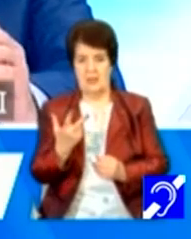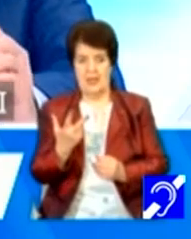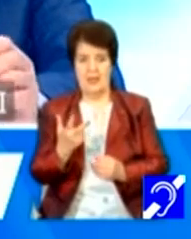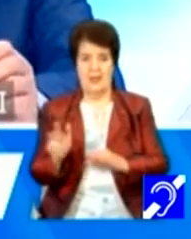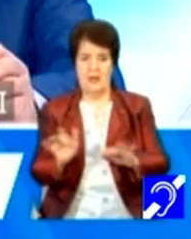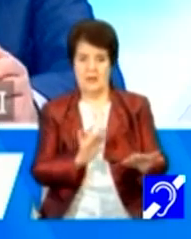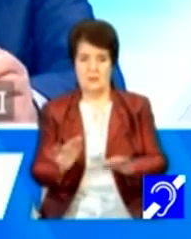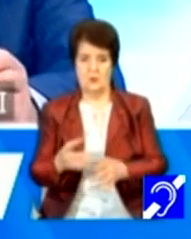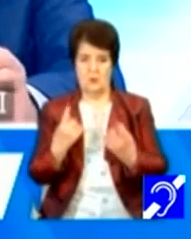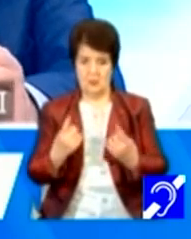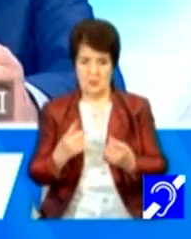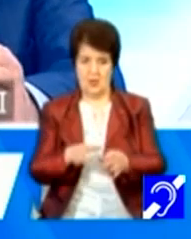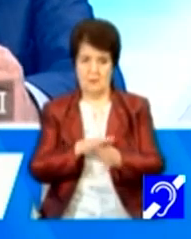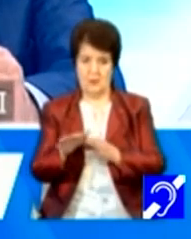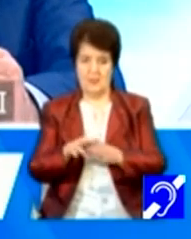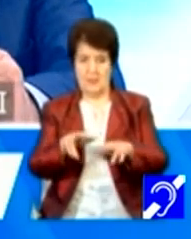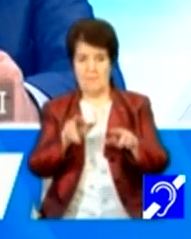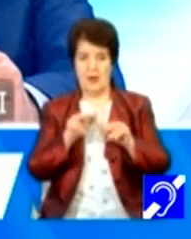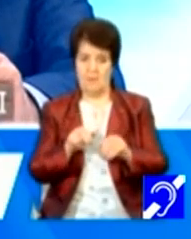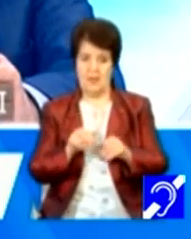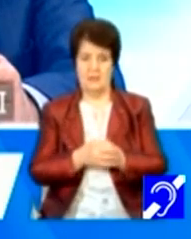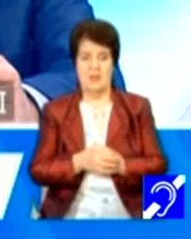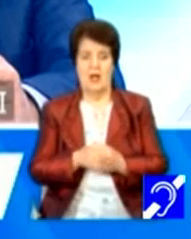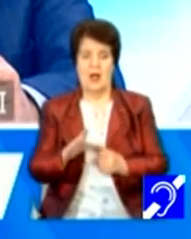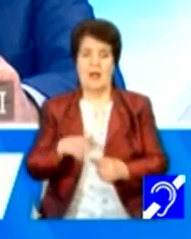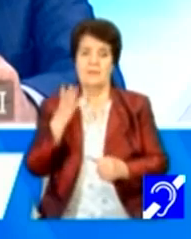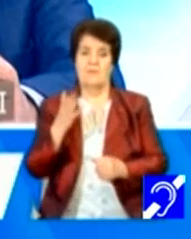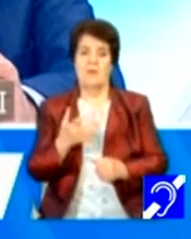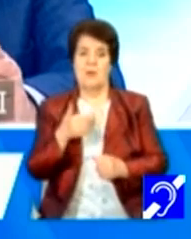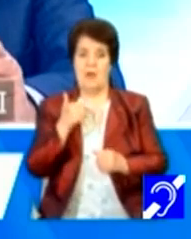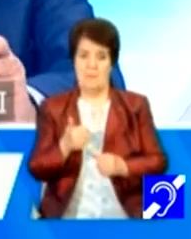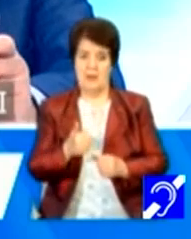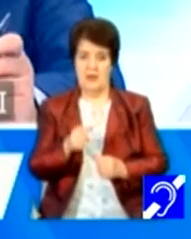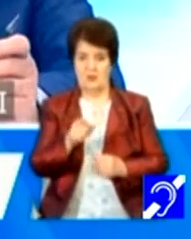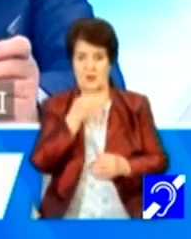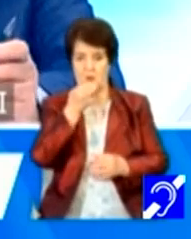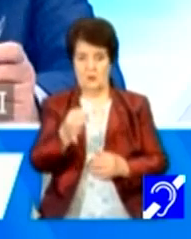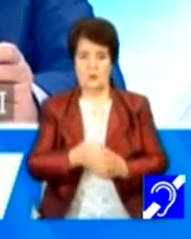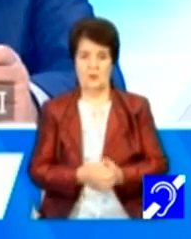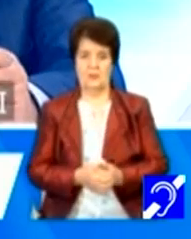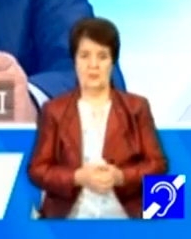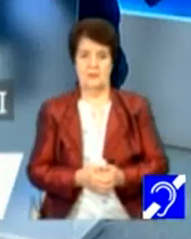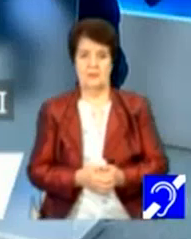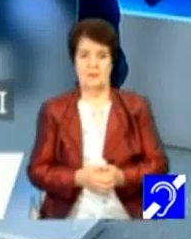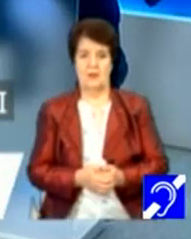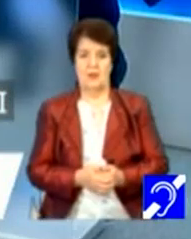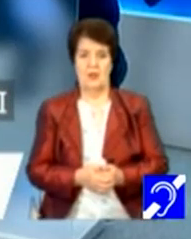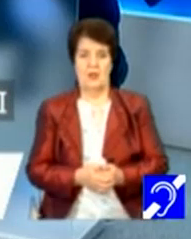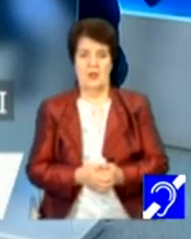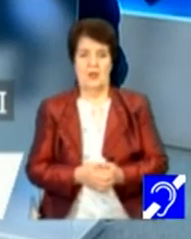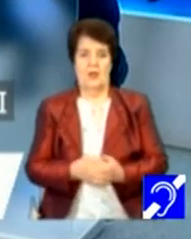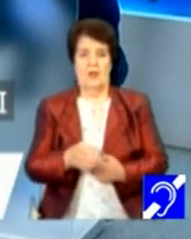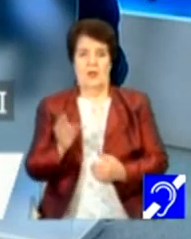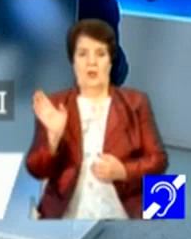acțiune pe care le-ați promova în Parlament ca să fie mai bine așa cum declarați. Domnul Bileschi. 1.